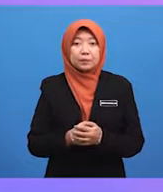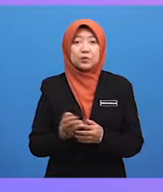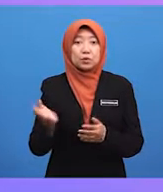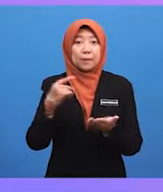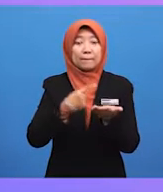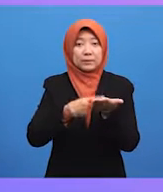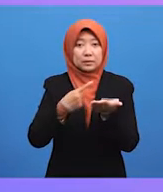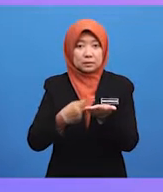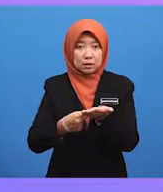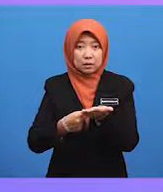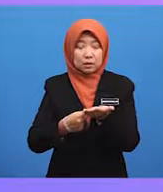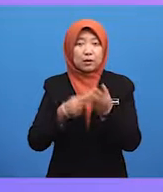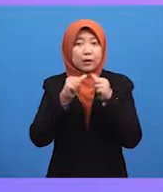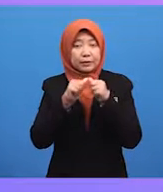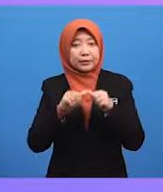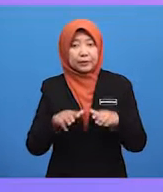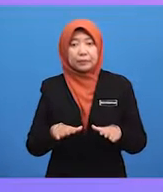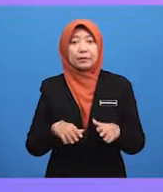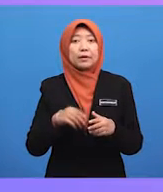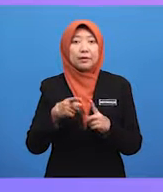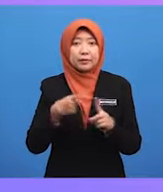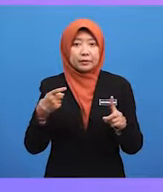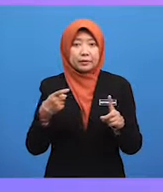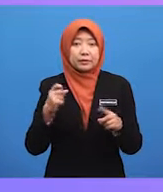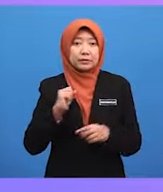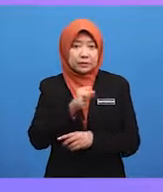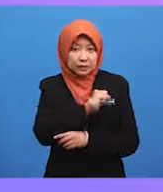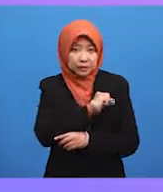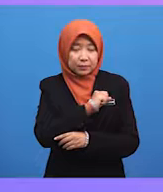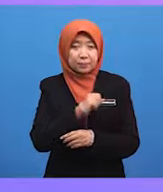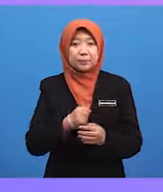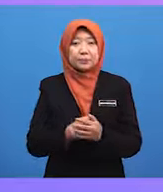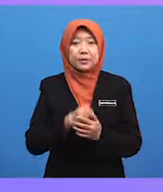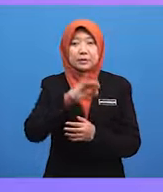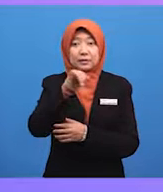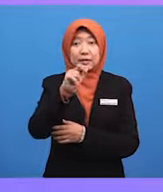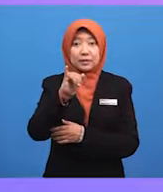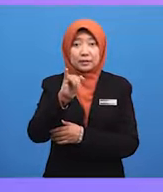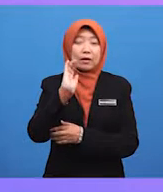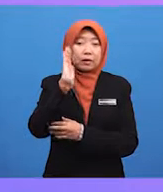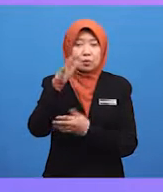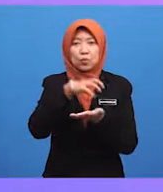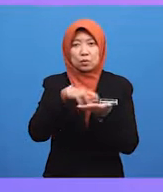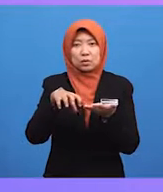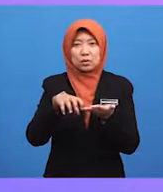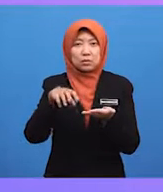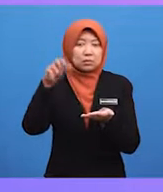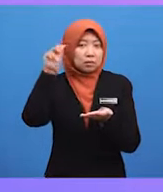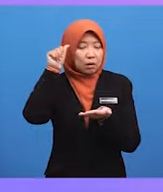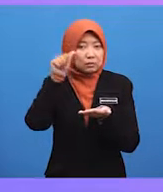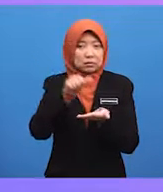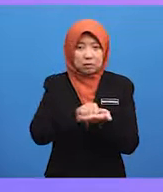kita bincangkan akibat daripada perbuatan syirik. Perbuatan syirik jali akan merosakkan